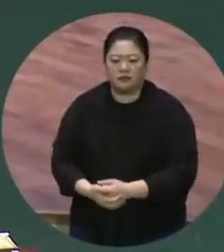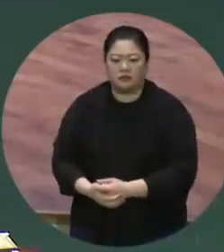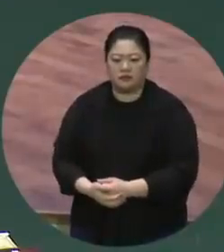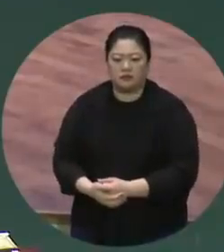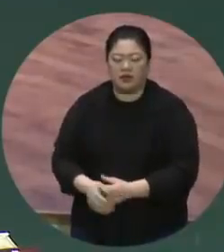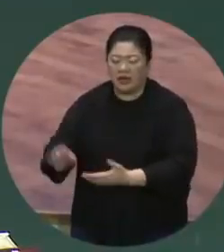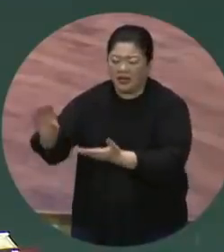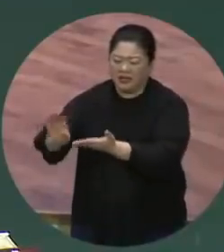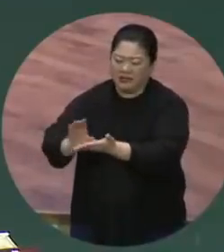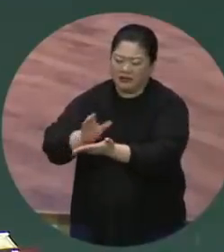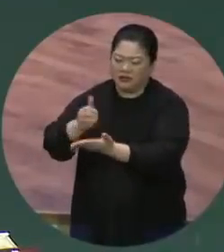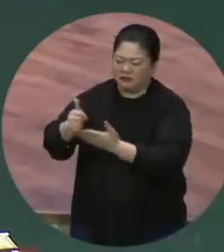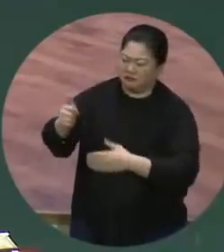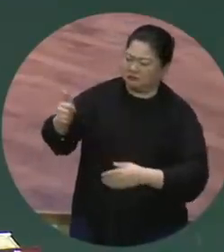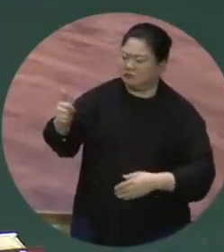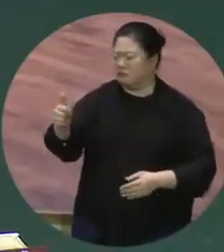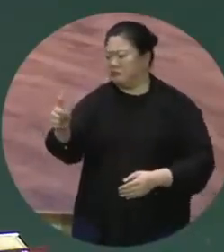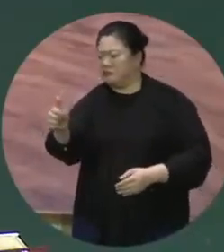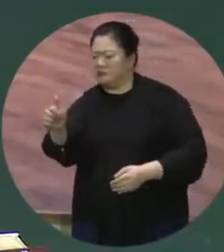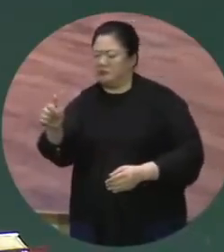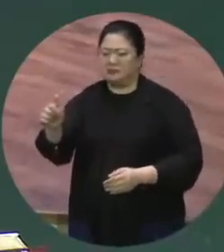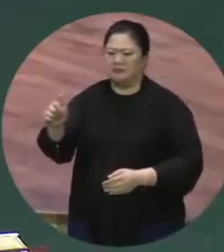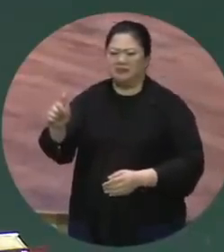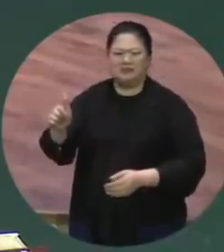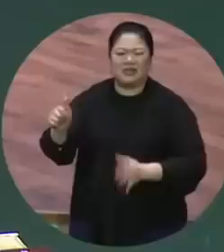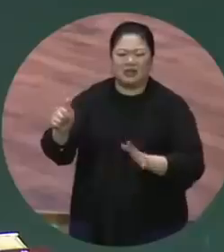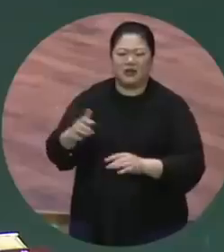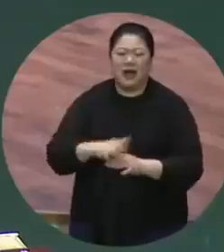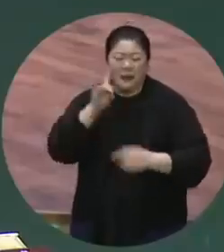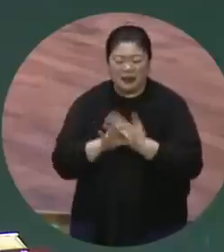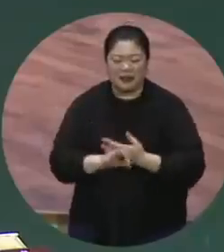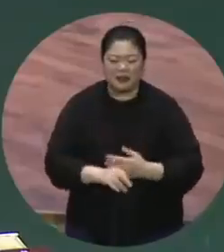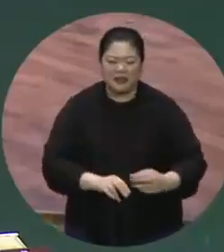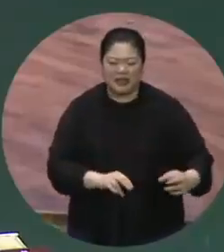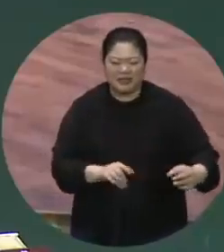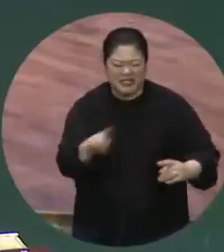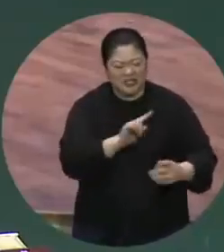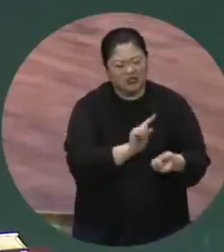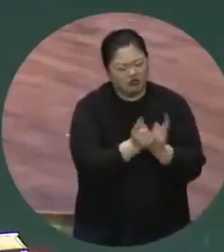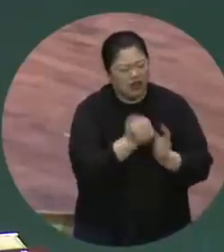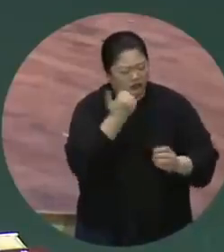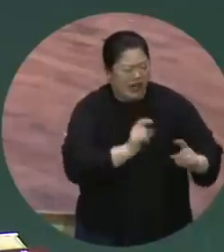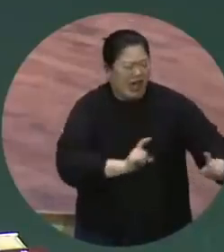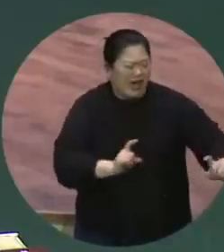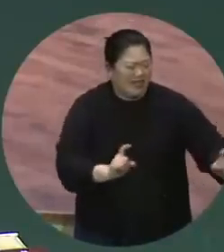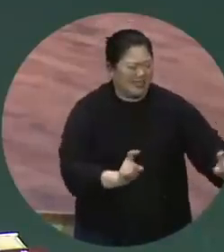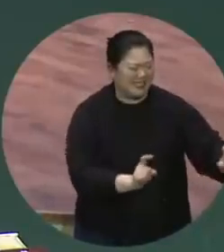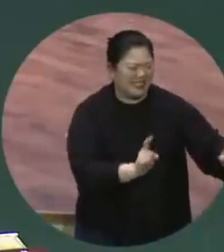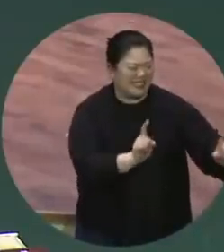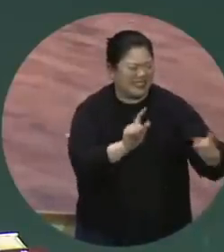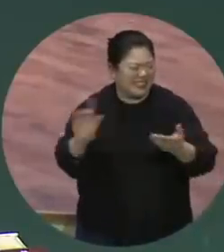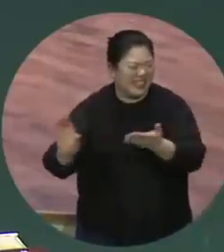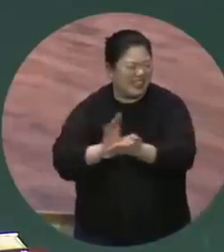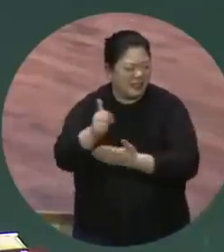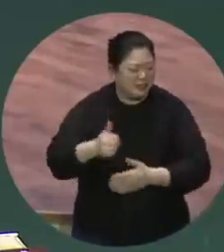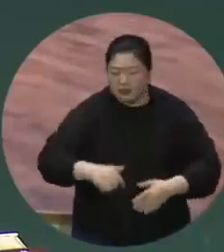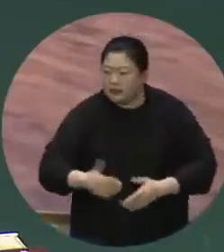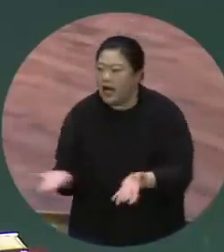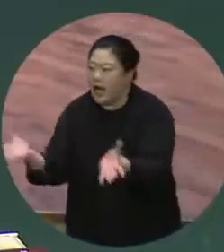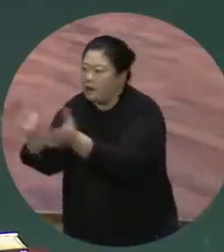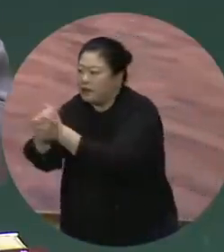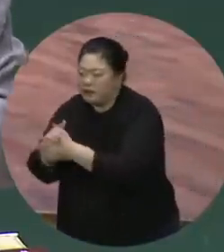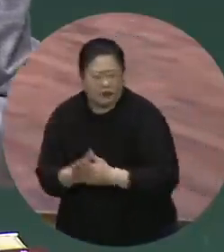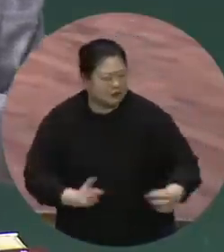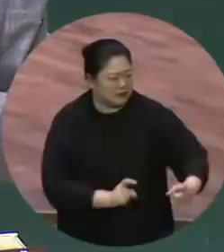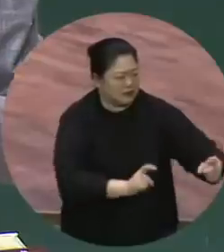그럼 서로 모두 다 모여서 막 논쟁하다가도 아멘. 통일되게 하려 하십니다. 무슨